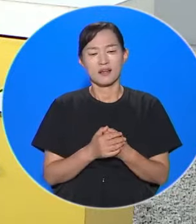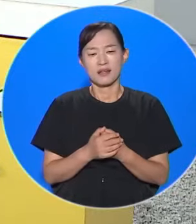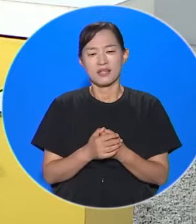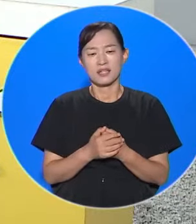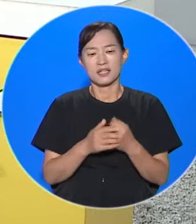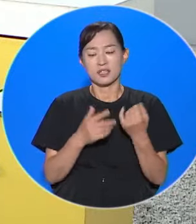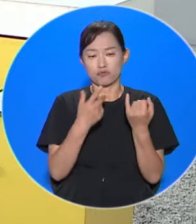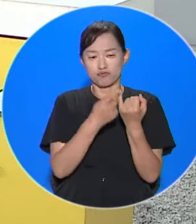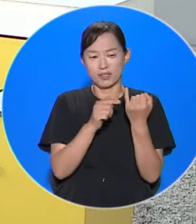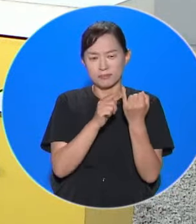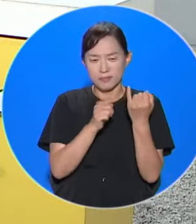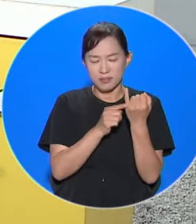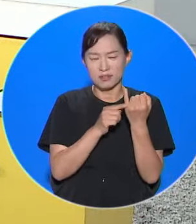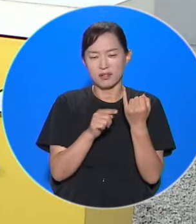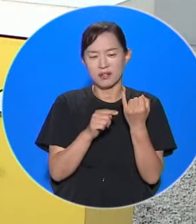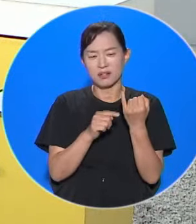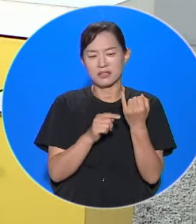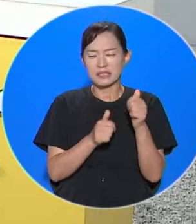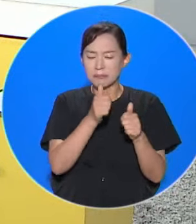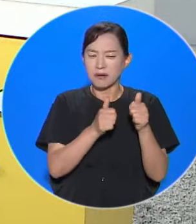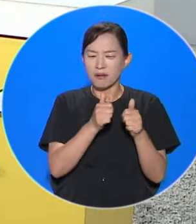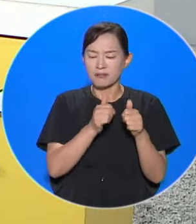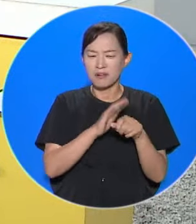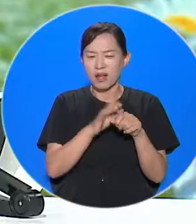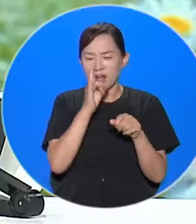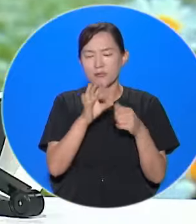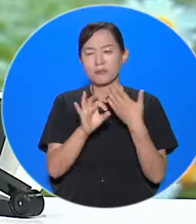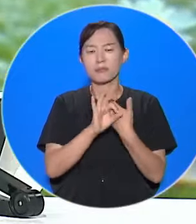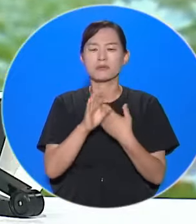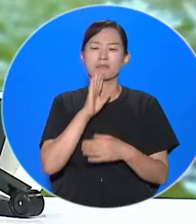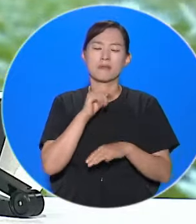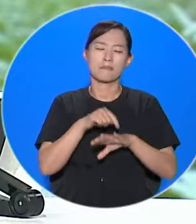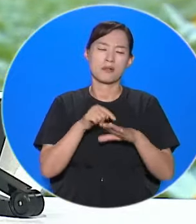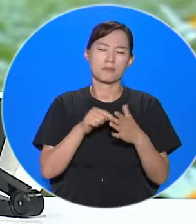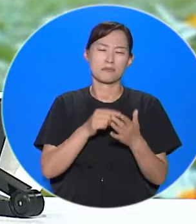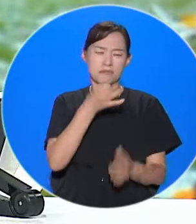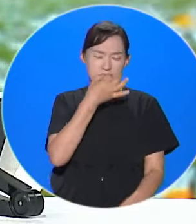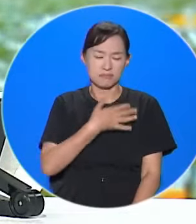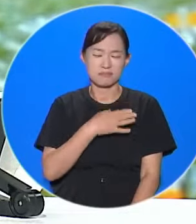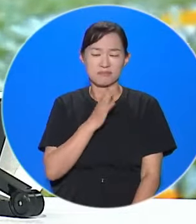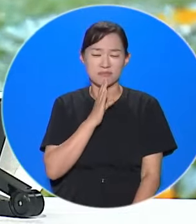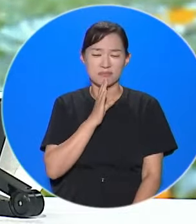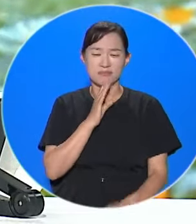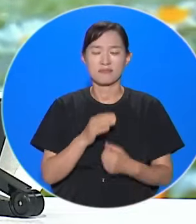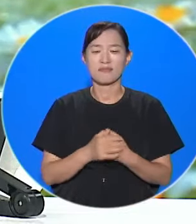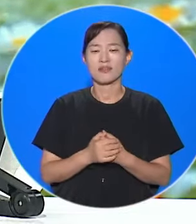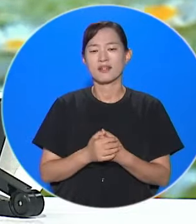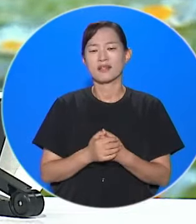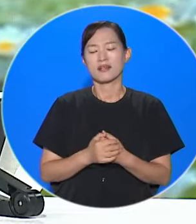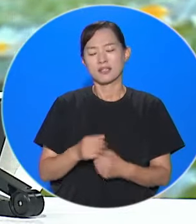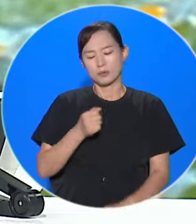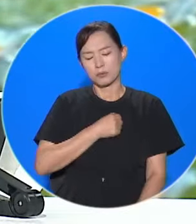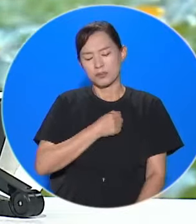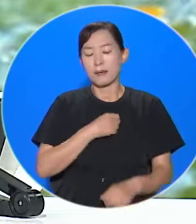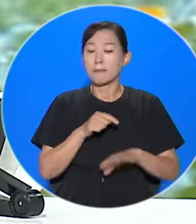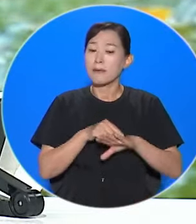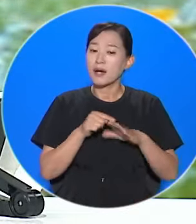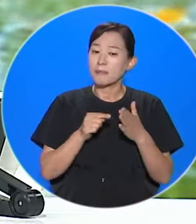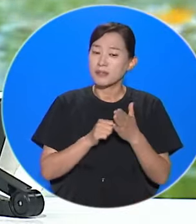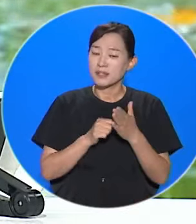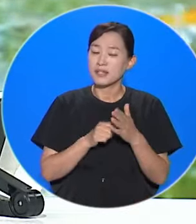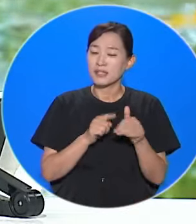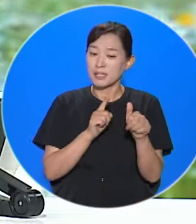시술을 했다가 잘 안 되면 참 마음이 어려우시잖아요. 예. 어떻게 그 속상한 마음을